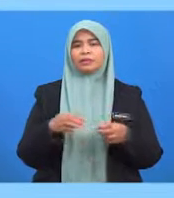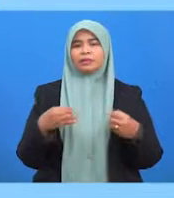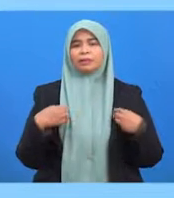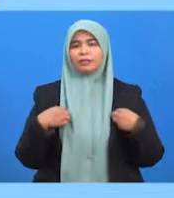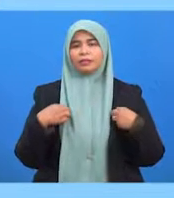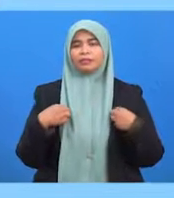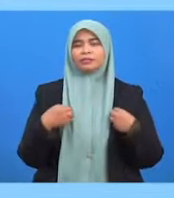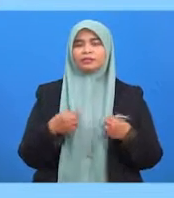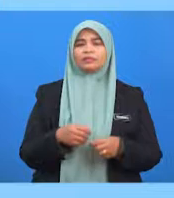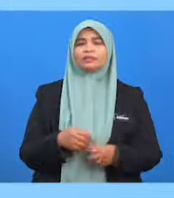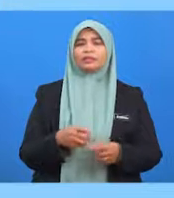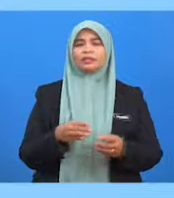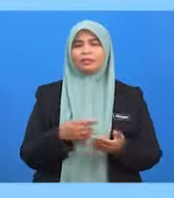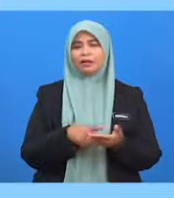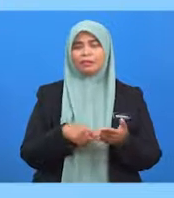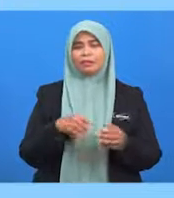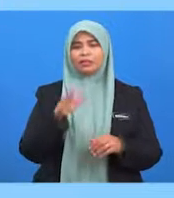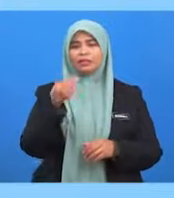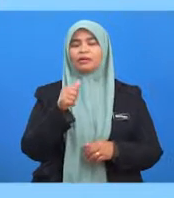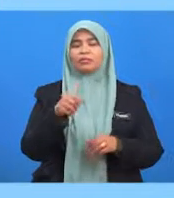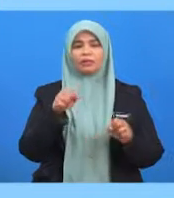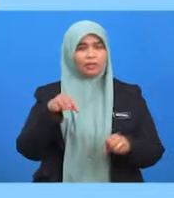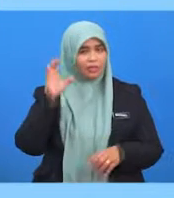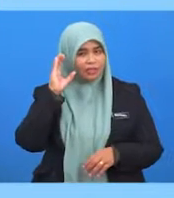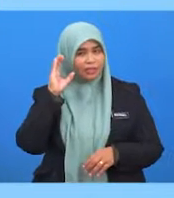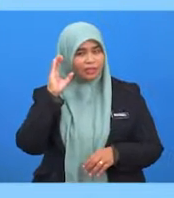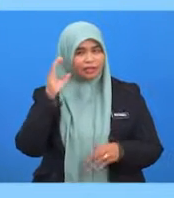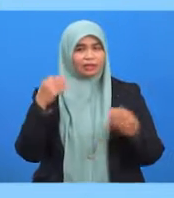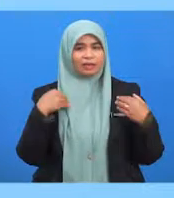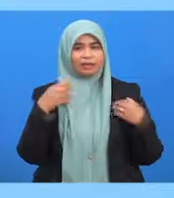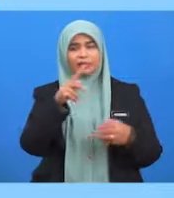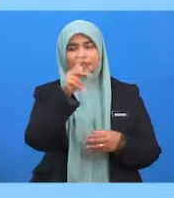Apa yang kamu dengar, Rauda? Ada bunyi yang dihasilkan?